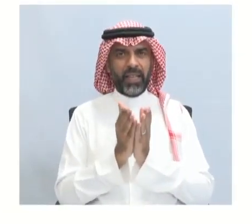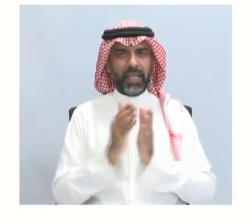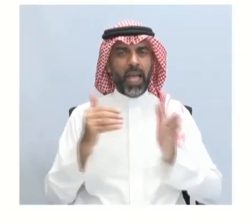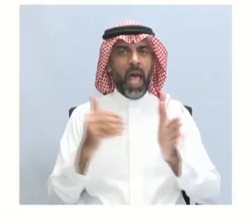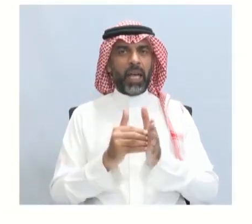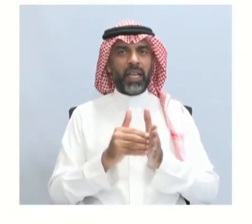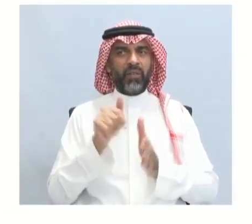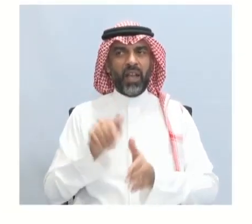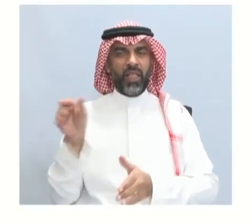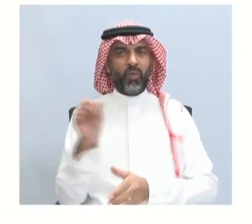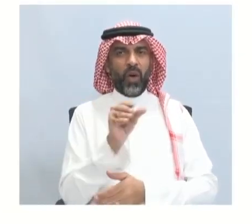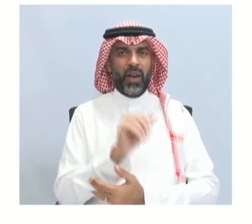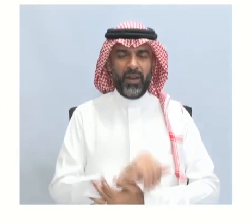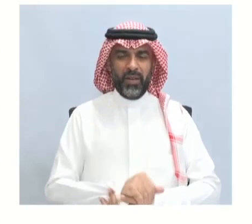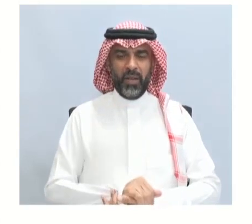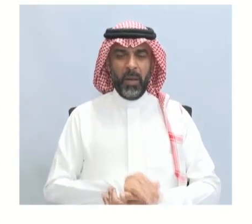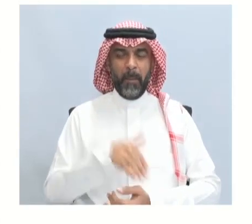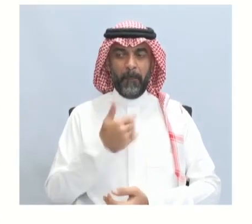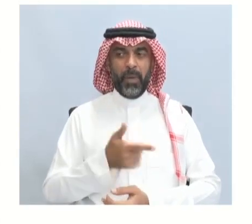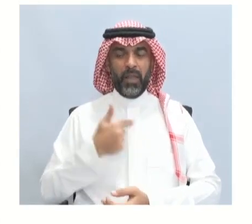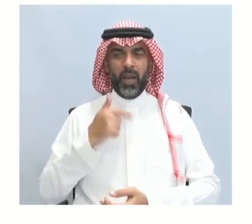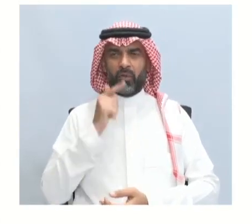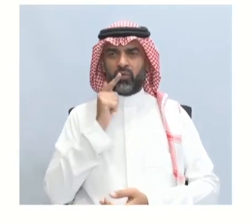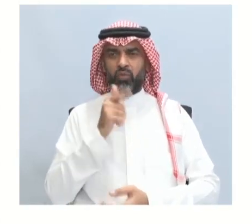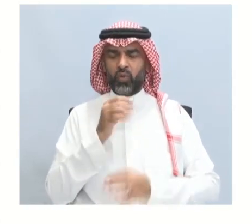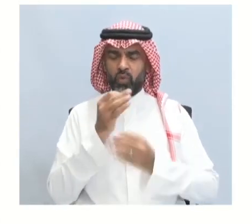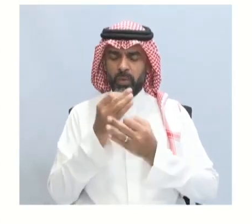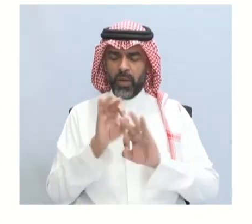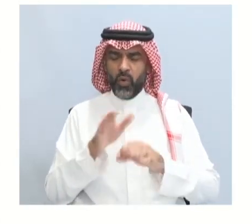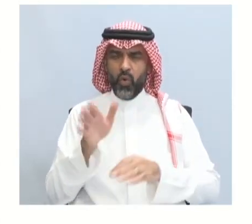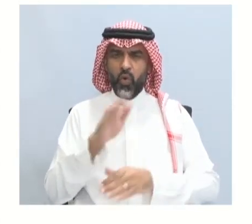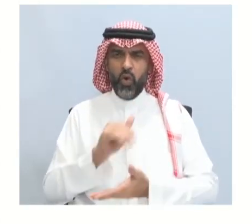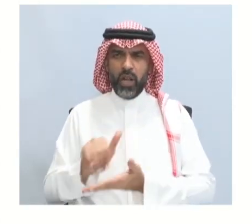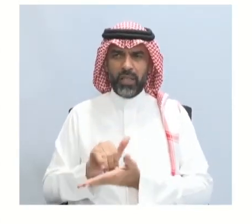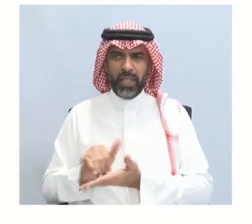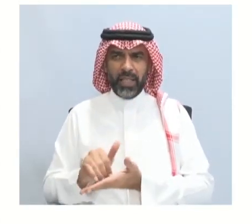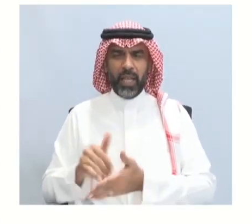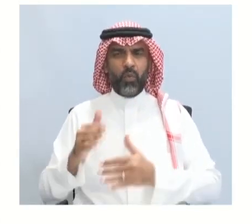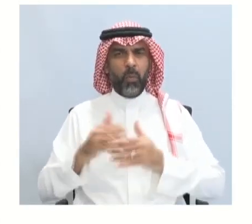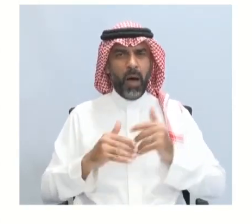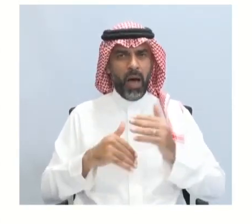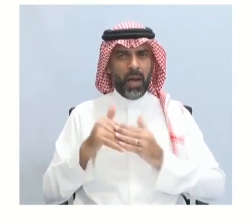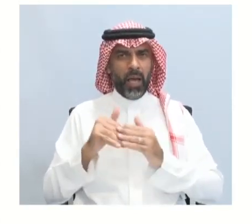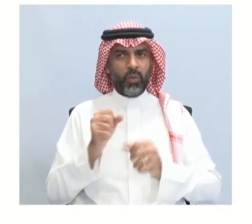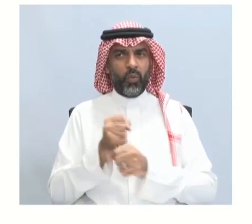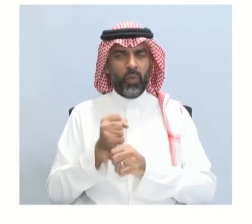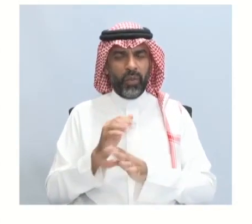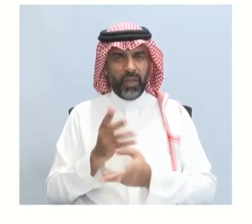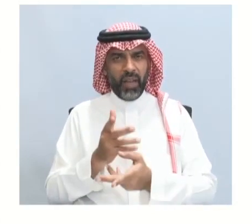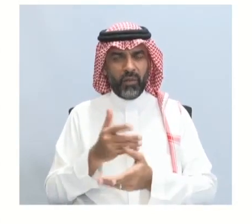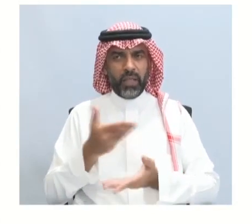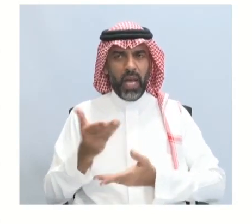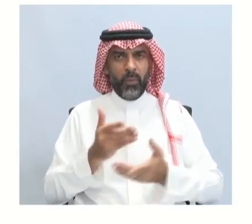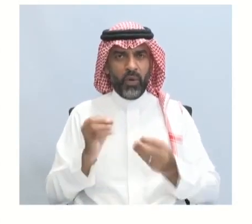المقرر بعد ان تحدثنا عن جميع المفردات حول السكرتير ومهاراته ناتي الى اخر درس تحدث عن